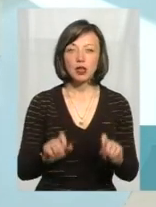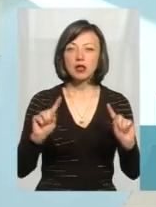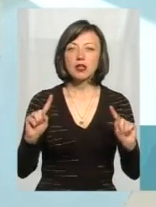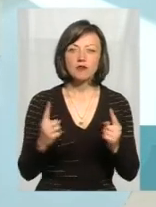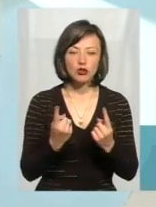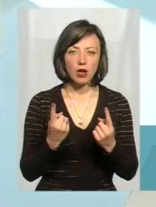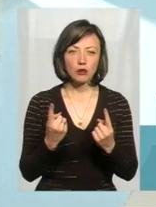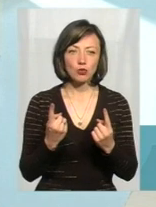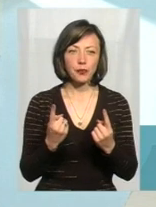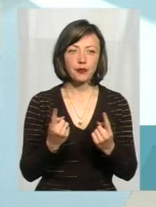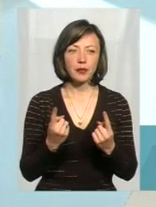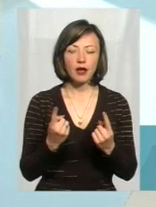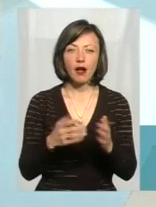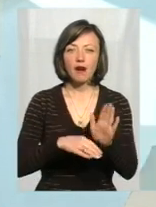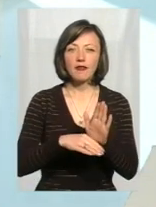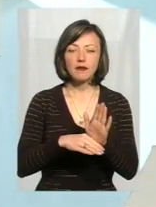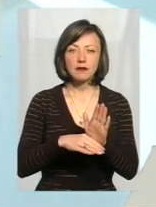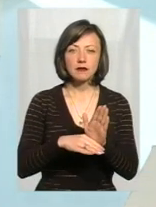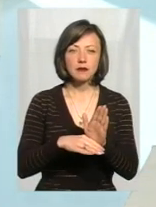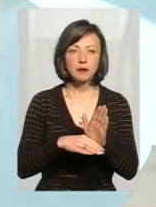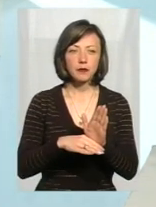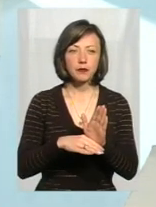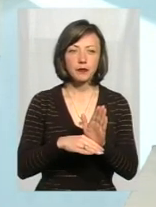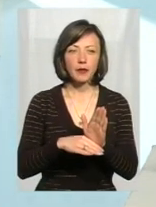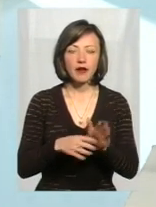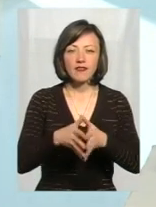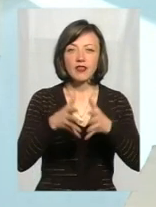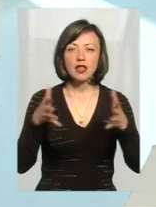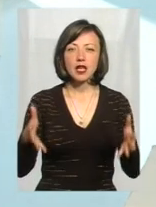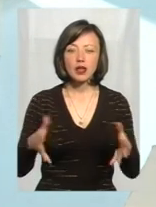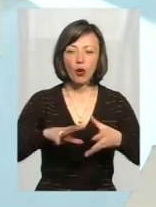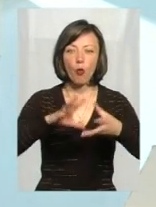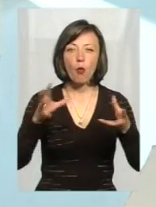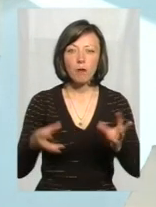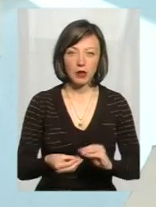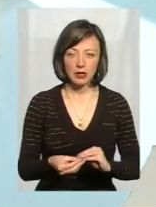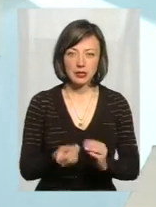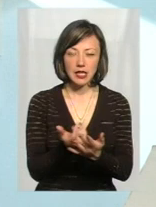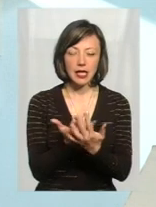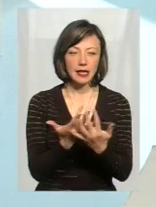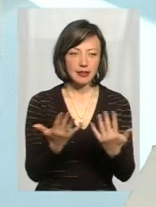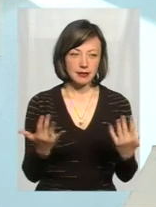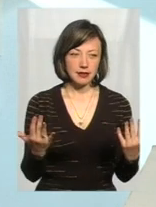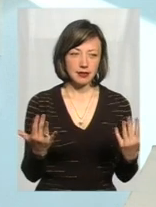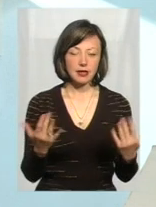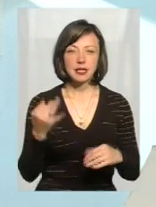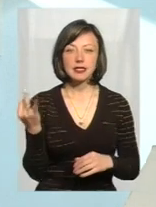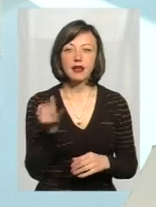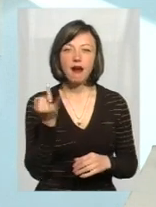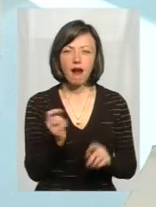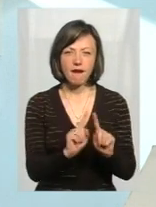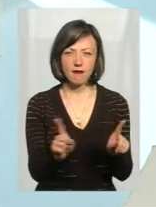Надзвичайно високий цей комплекс, великий комплекс різних